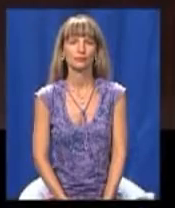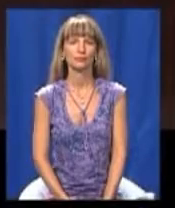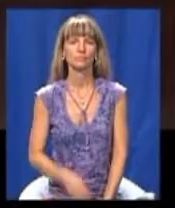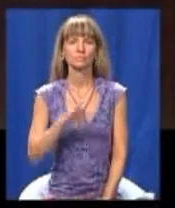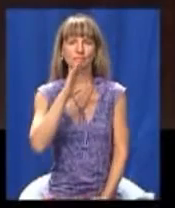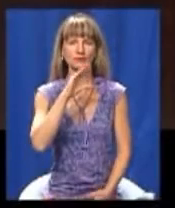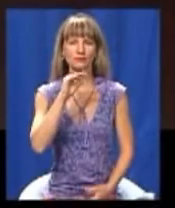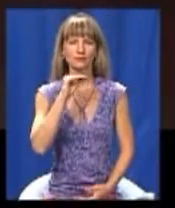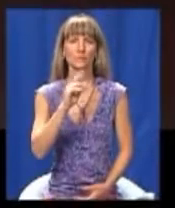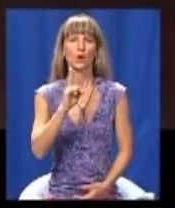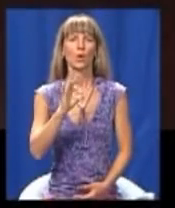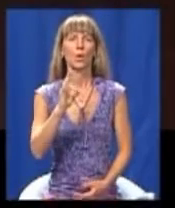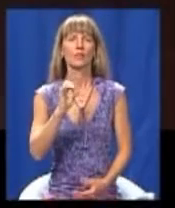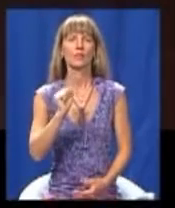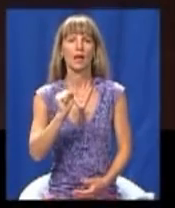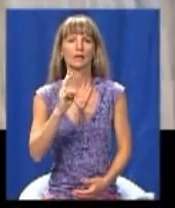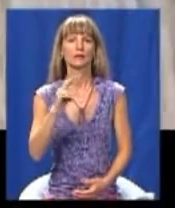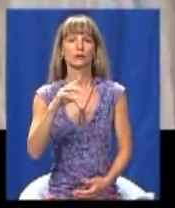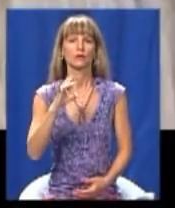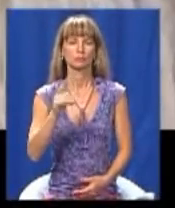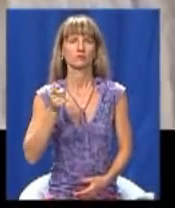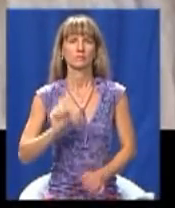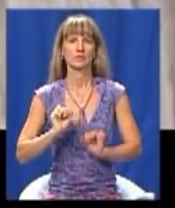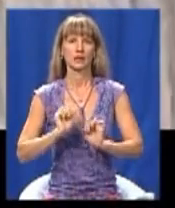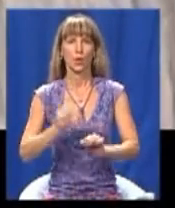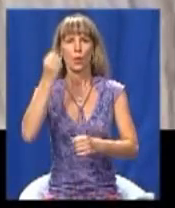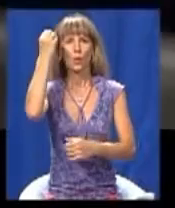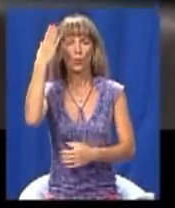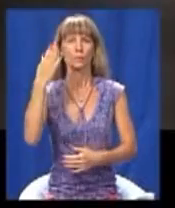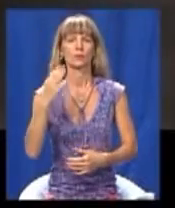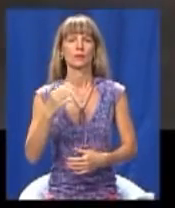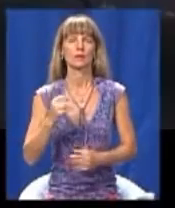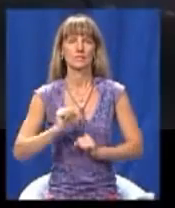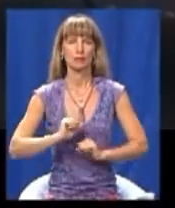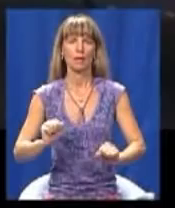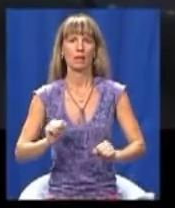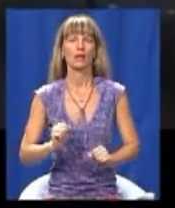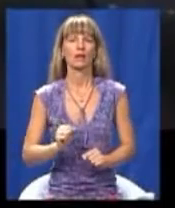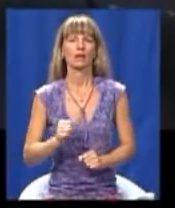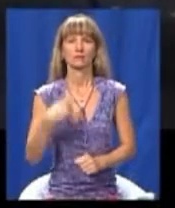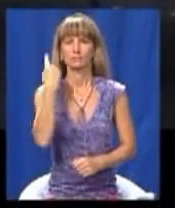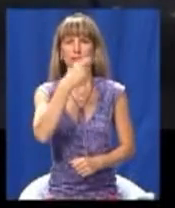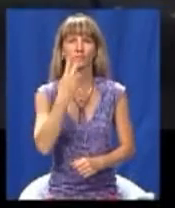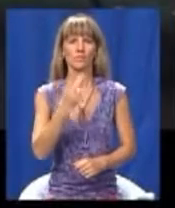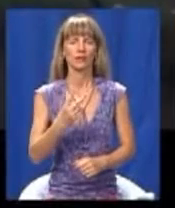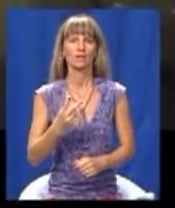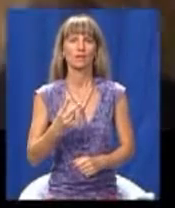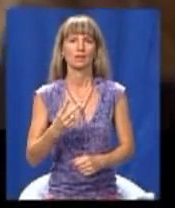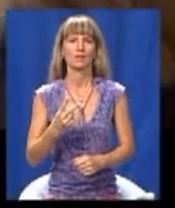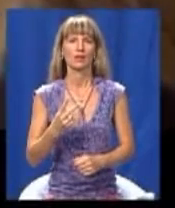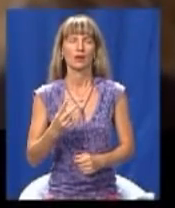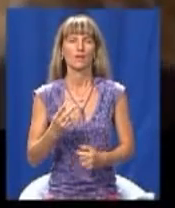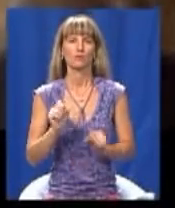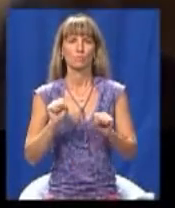Пес породи командор – справжній захисник. Він розумний, спритний і хоробрий. Зовнішній вигляд може навіть